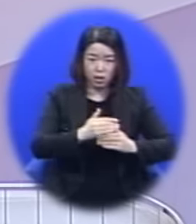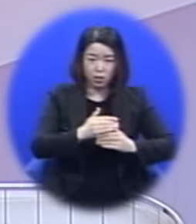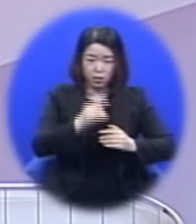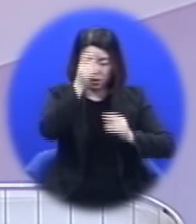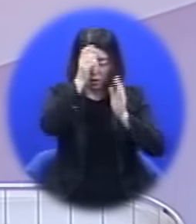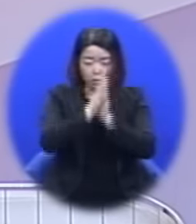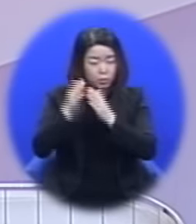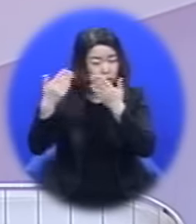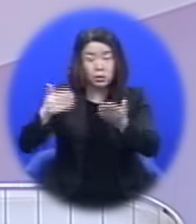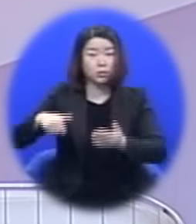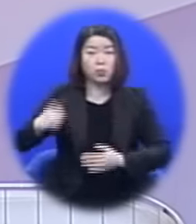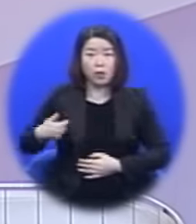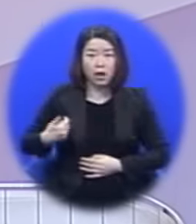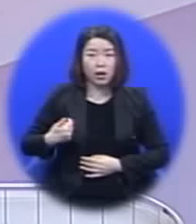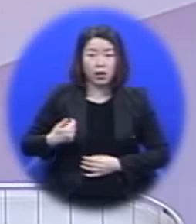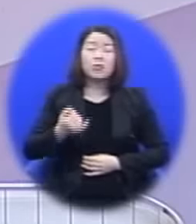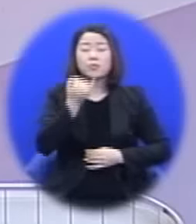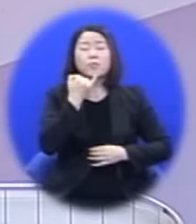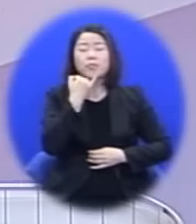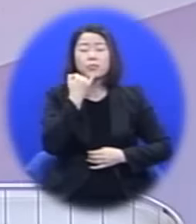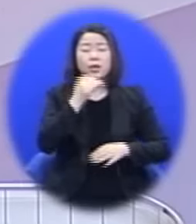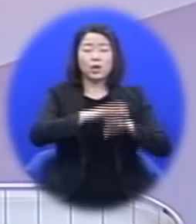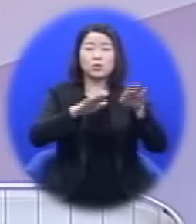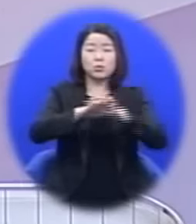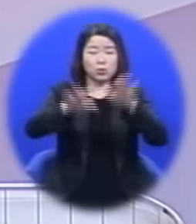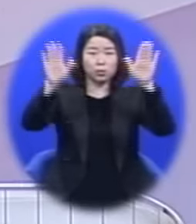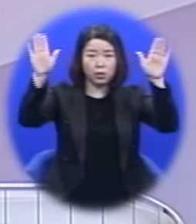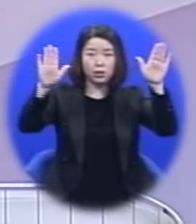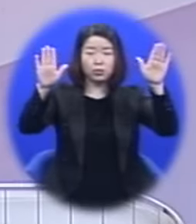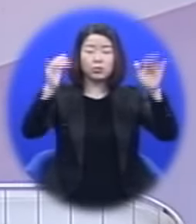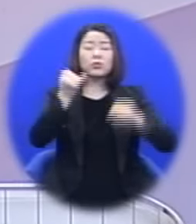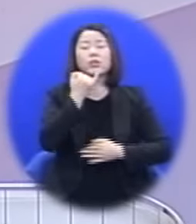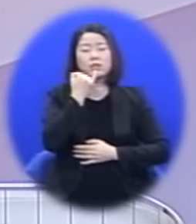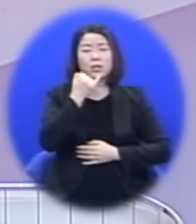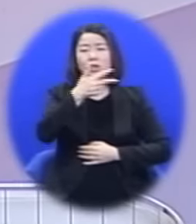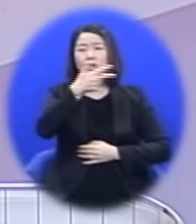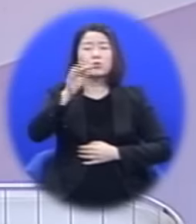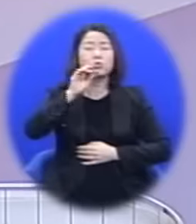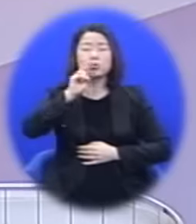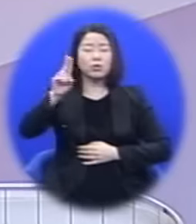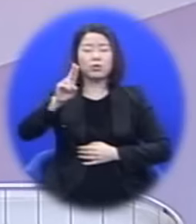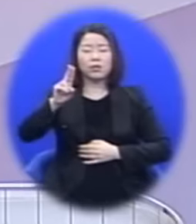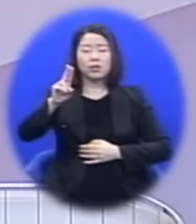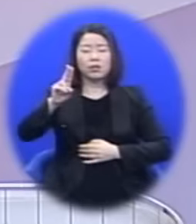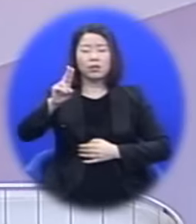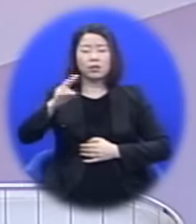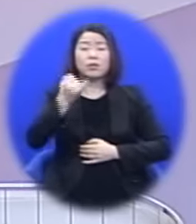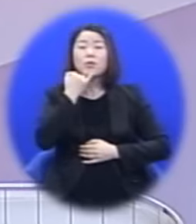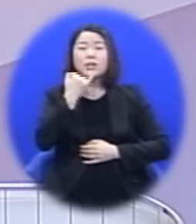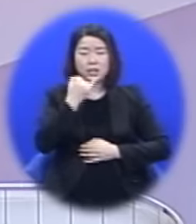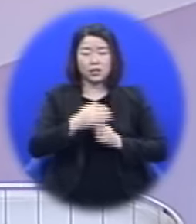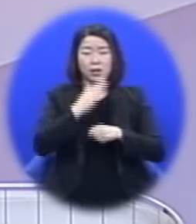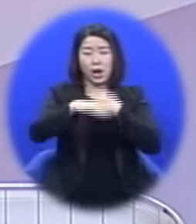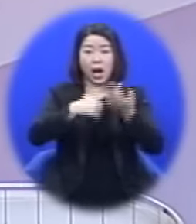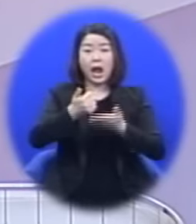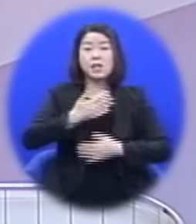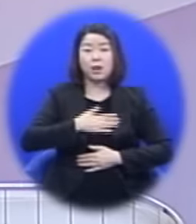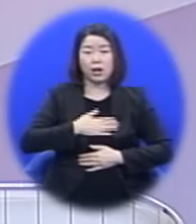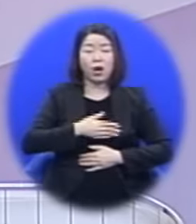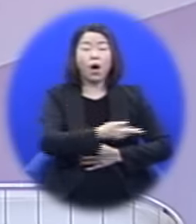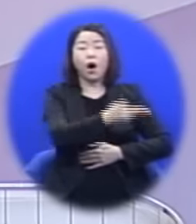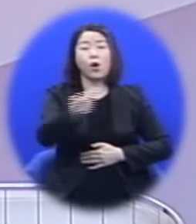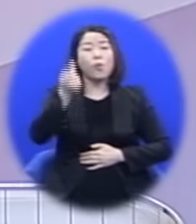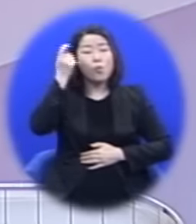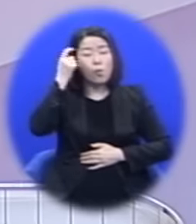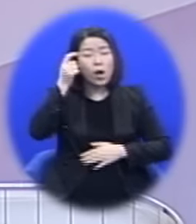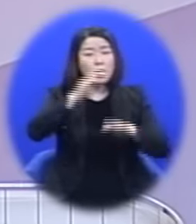모르겠어요. 좋아요. 그냥 두 손만 들고 있으셔도 돼요. 두 손만. 주여. 하나님은 아십니다. 여러분이 왜 손을 들고